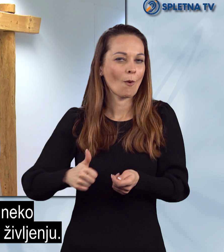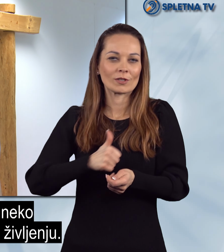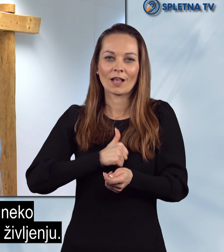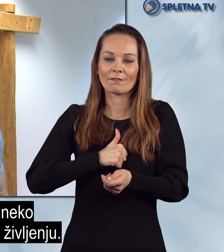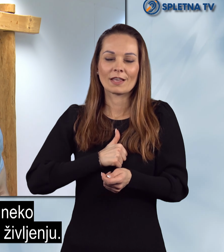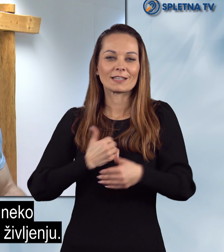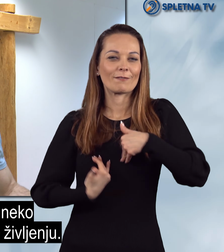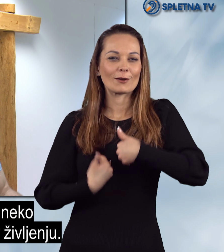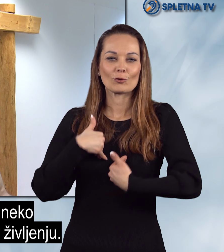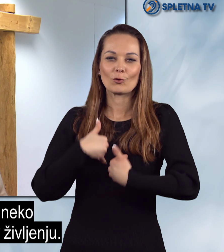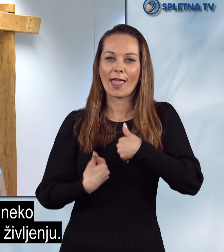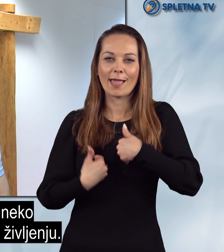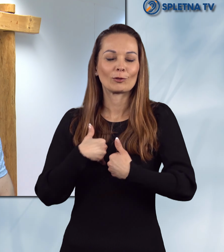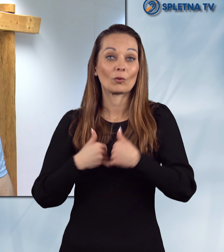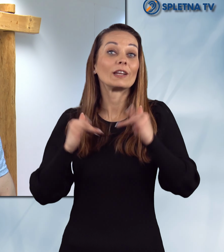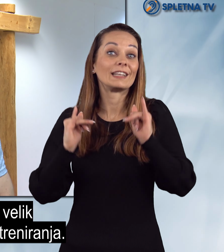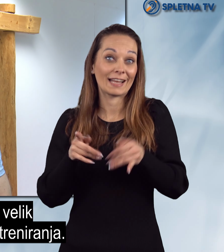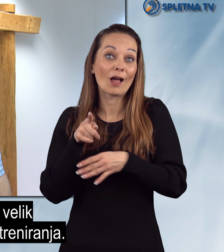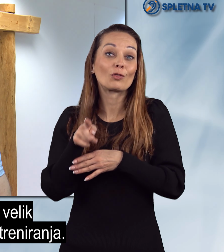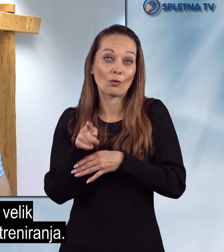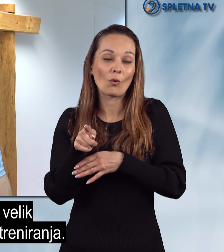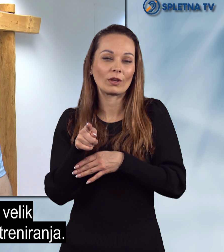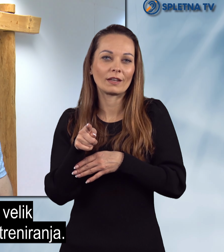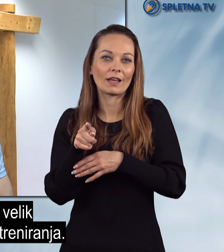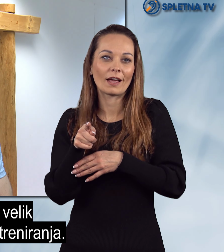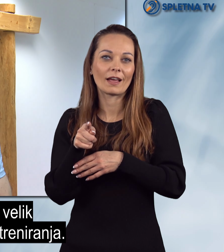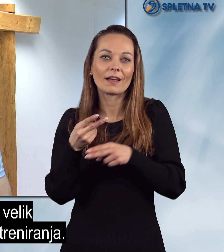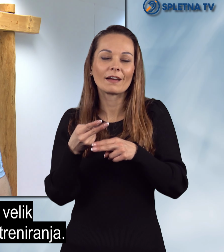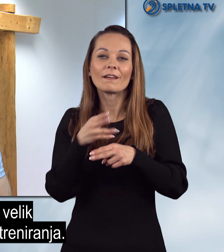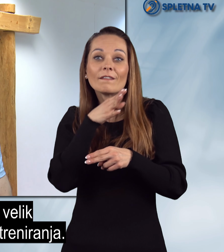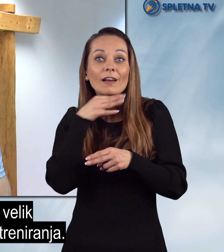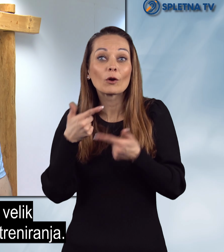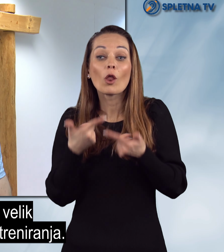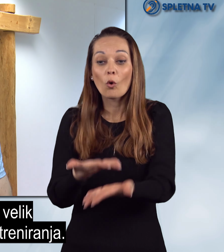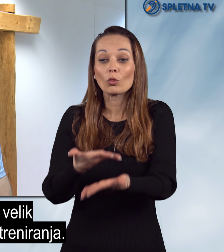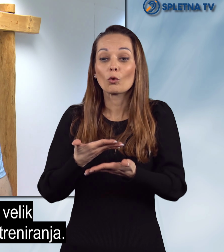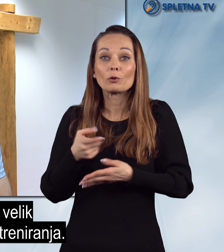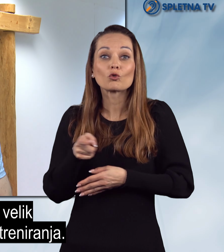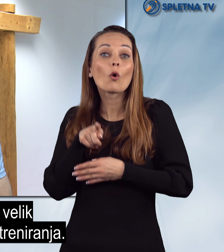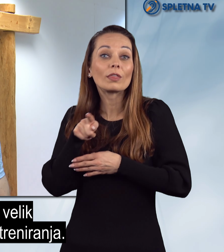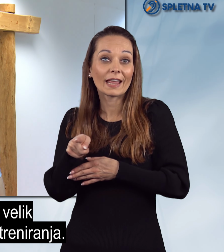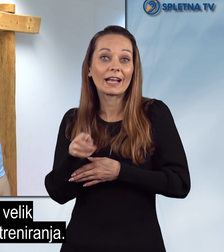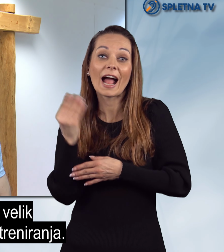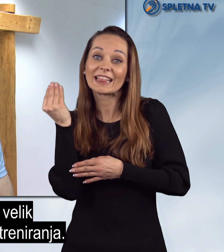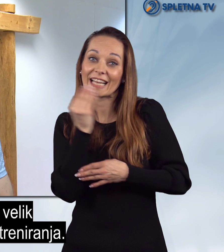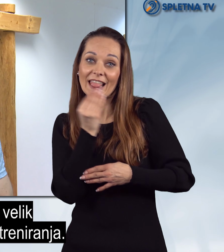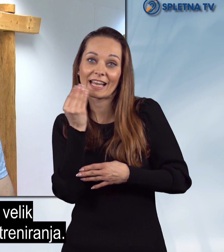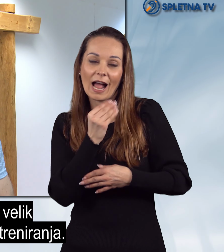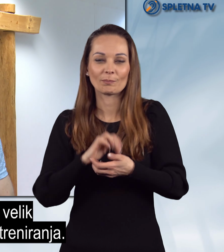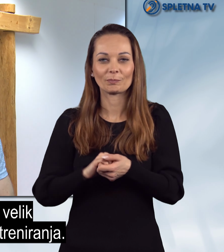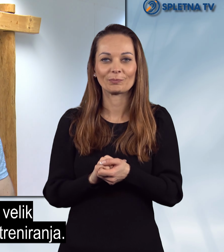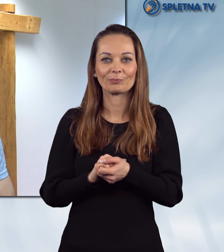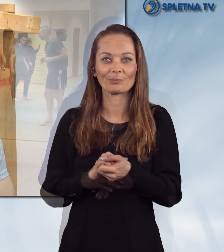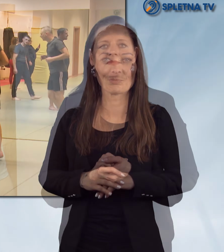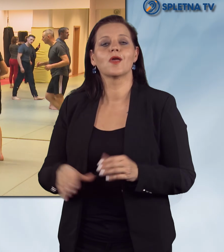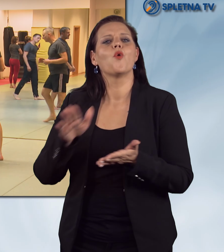samozavest v življenju, in to je ta veliki doprinos tega treniranja.